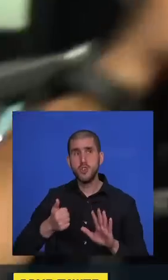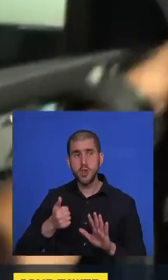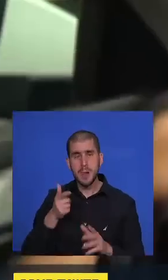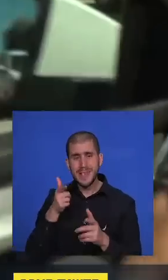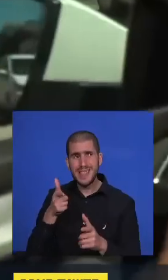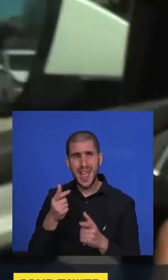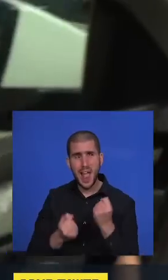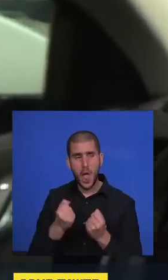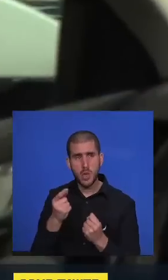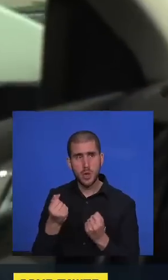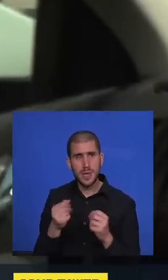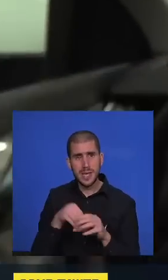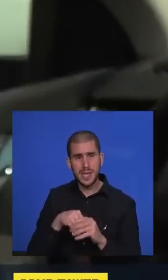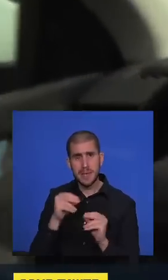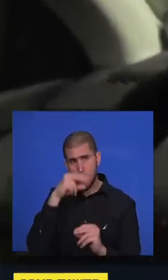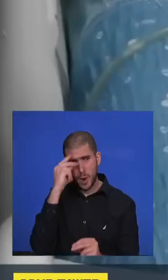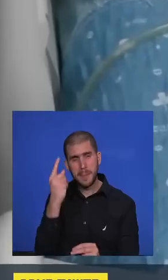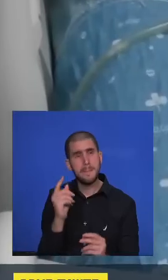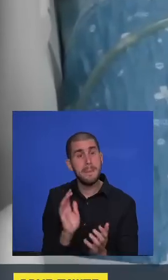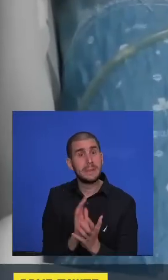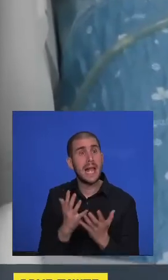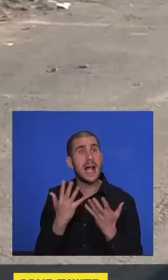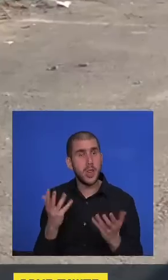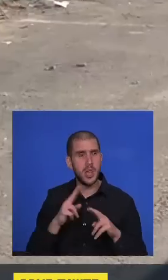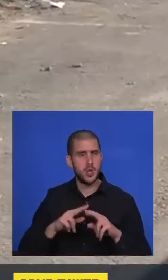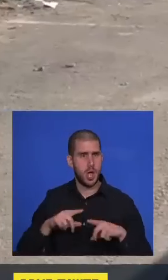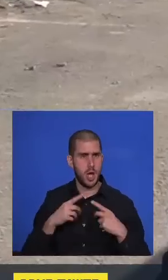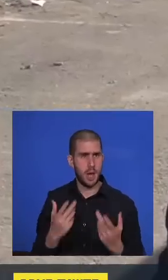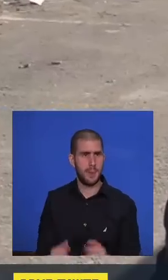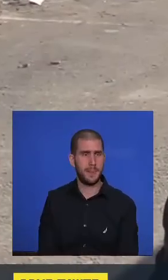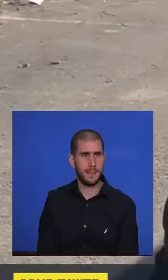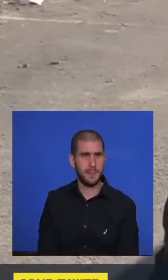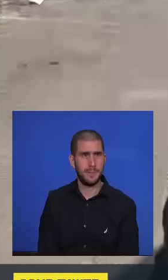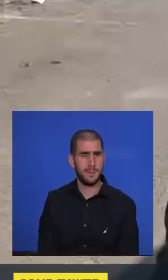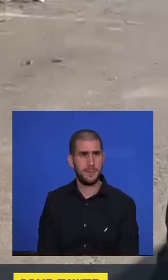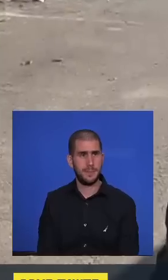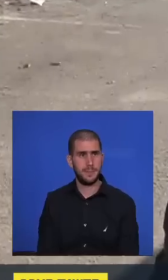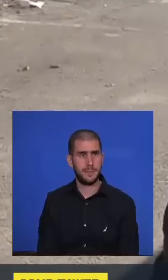לעבר הרכב שבו נסע עם הוריו, ורק במזל גדול נותר בחיים.